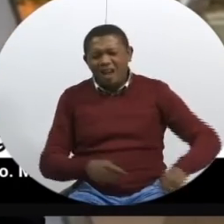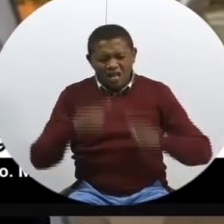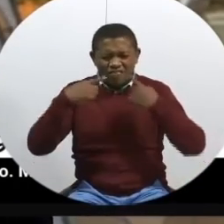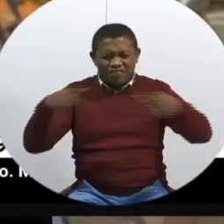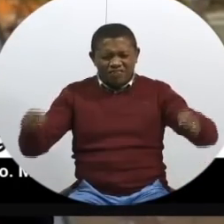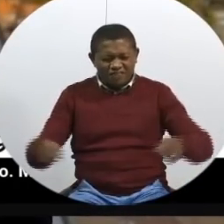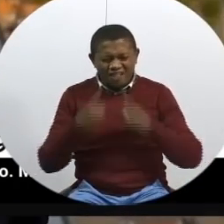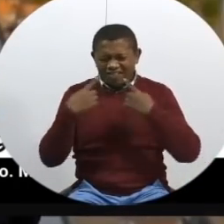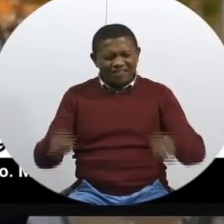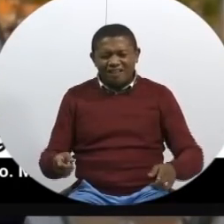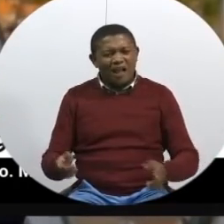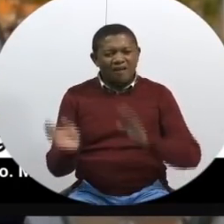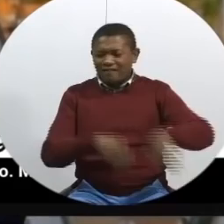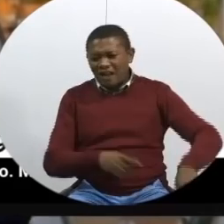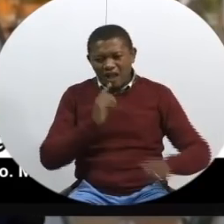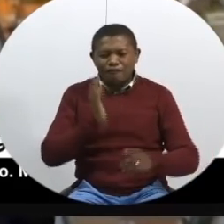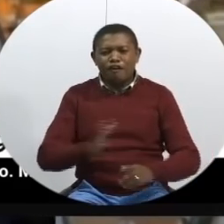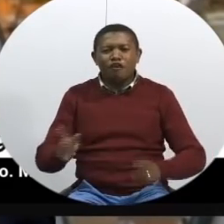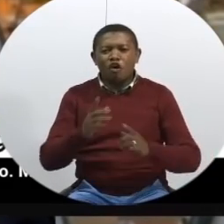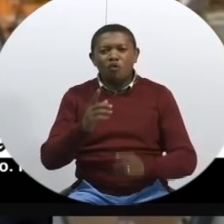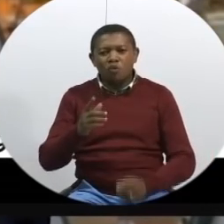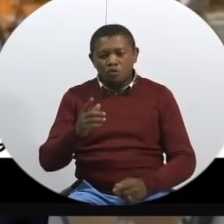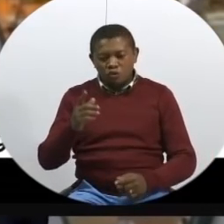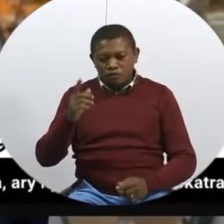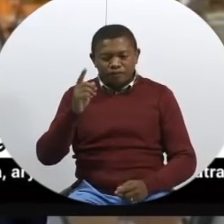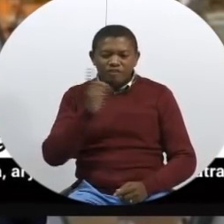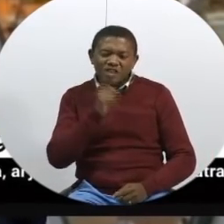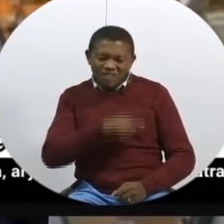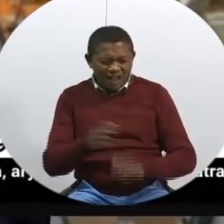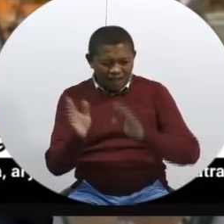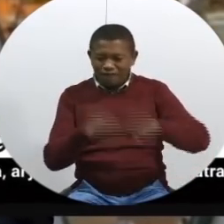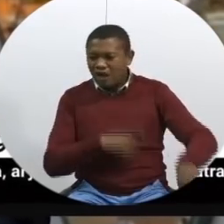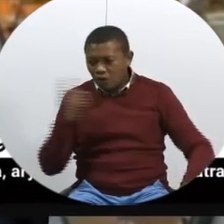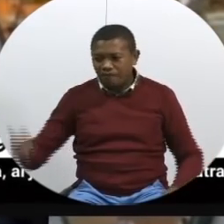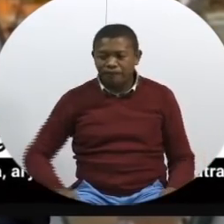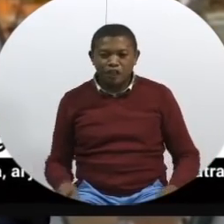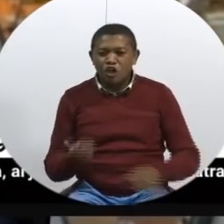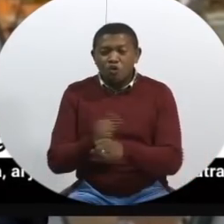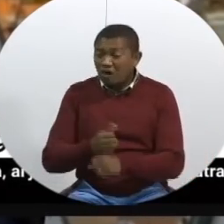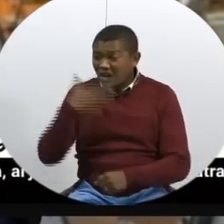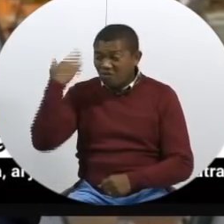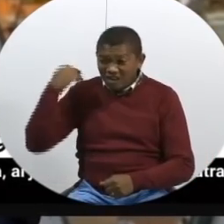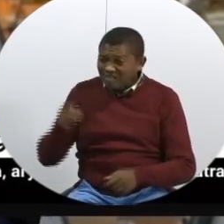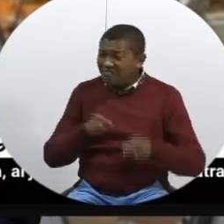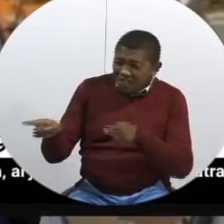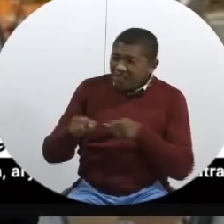fa fotoana ny fankahirezany zao raha ohatra ho an'ny olona mitsikera tokony mba mandefasa taratasy mandefasa